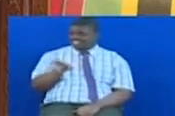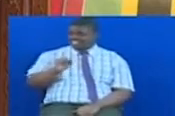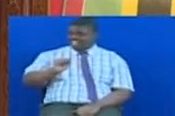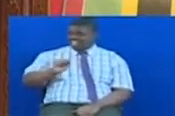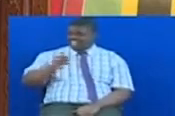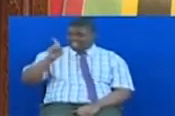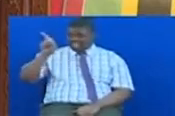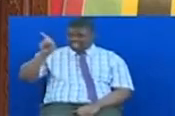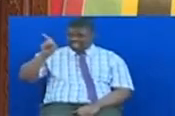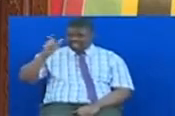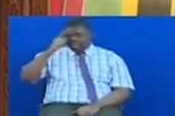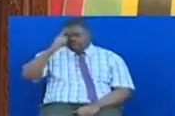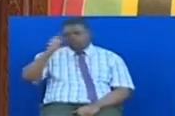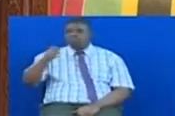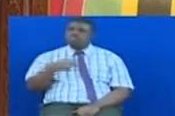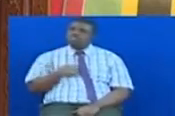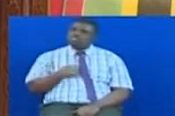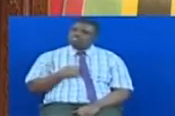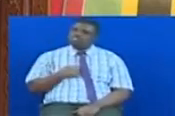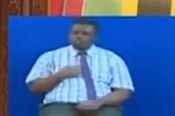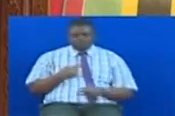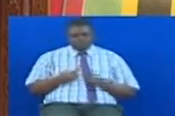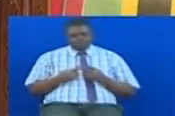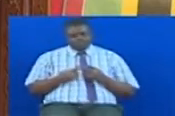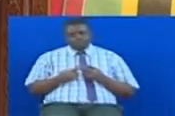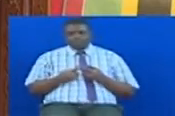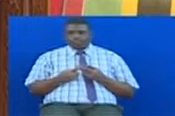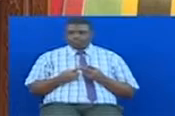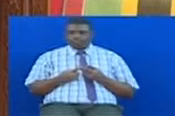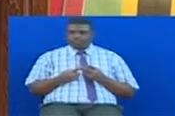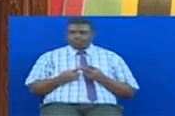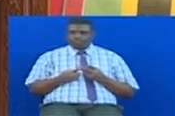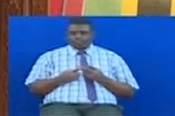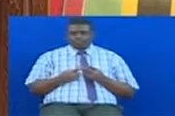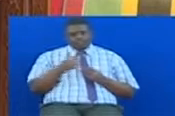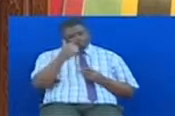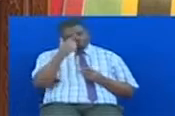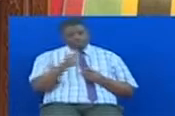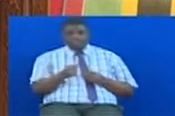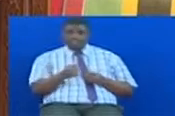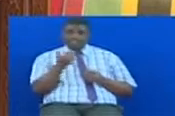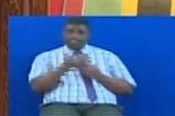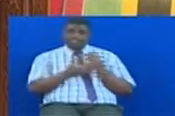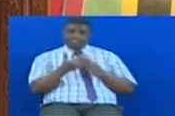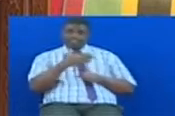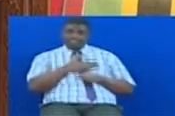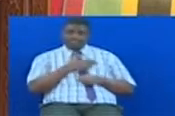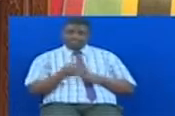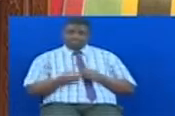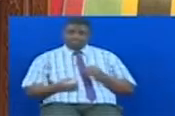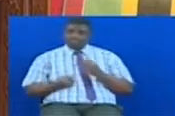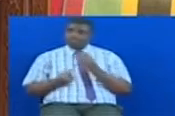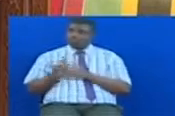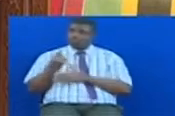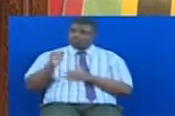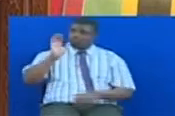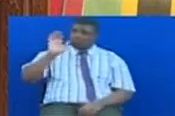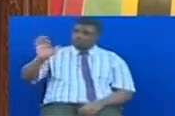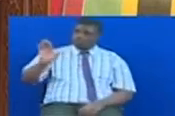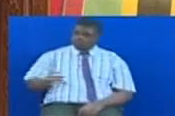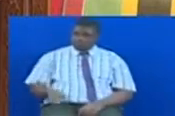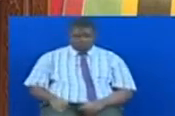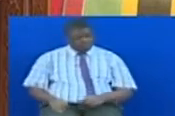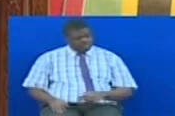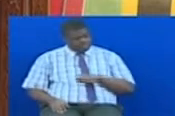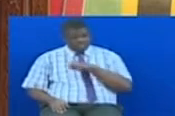wameniamini, na imani niliyopewa na nchi yangu ni imani iliyotolewa kwao, na imani